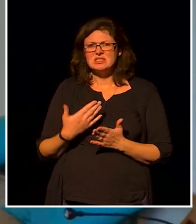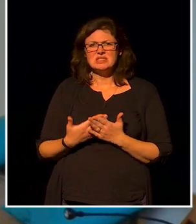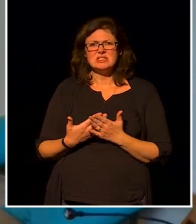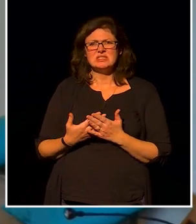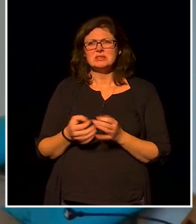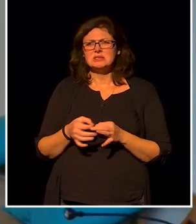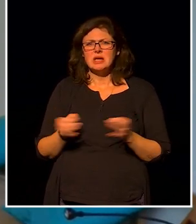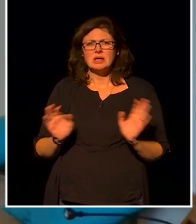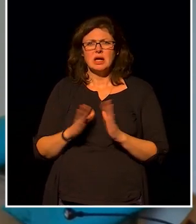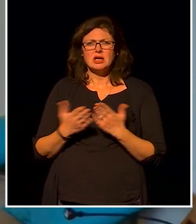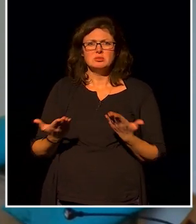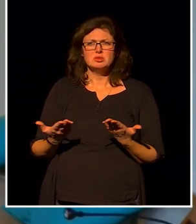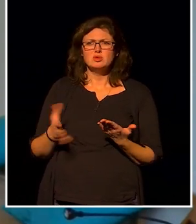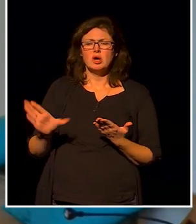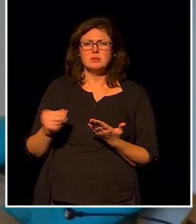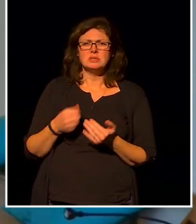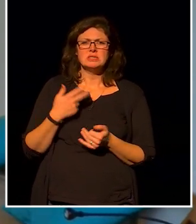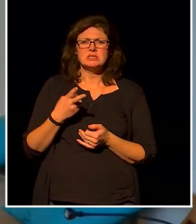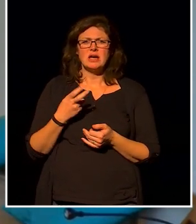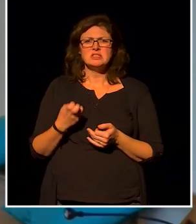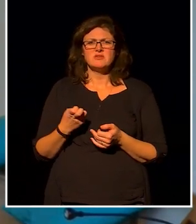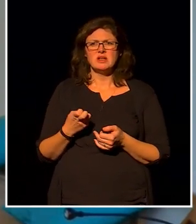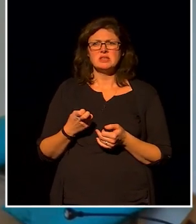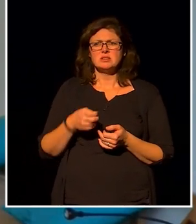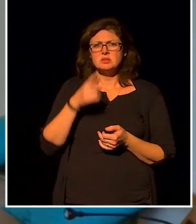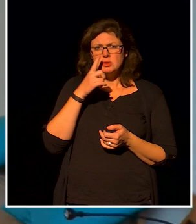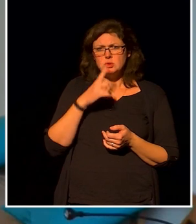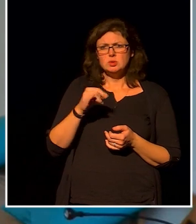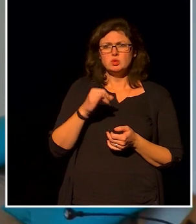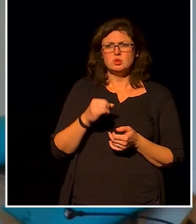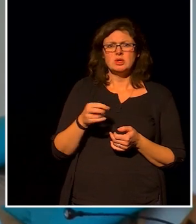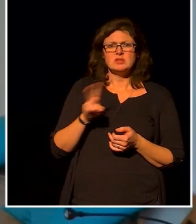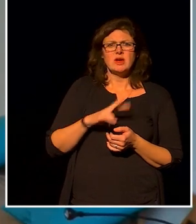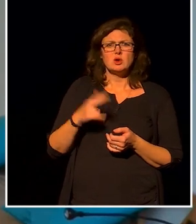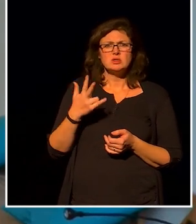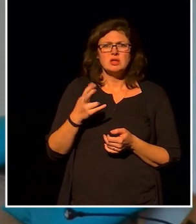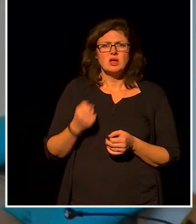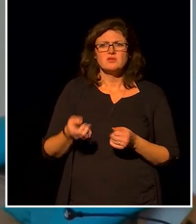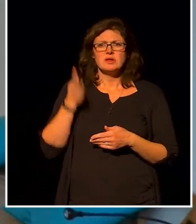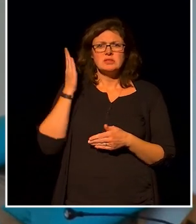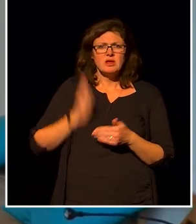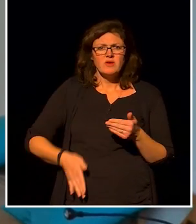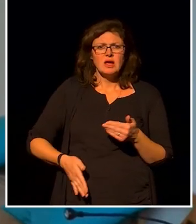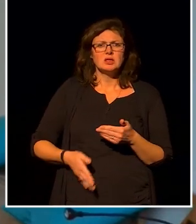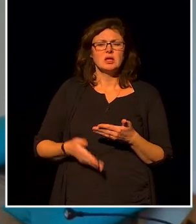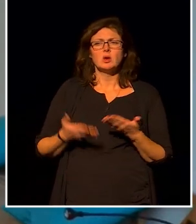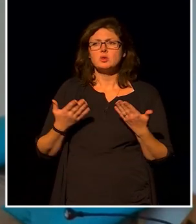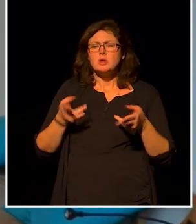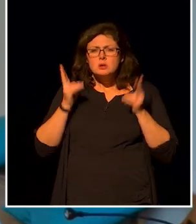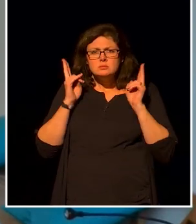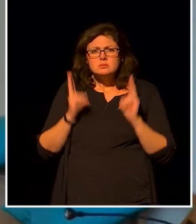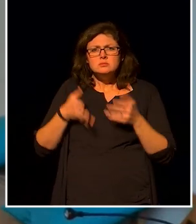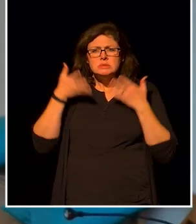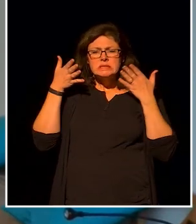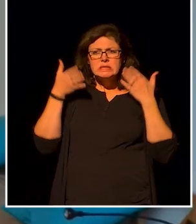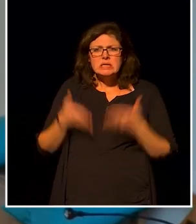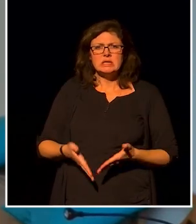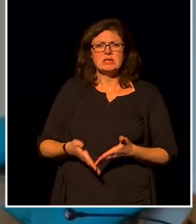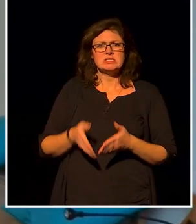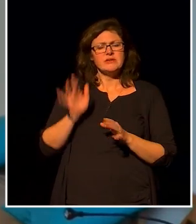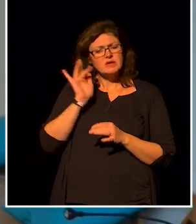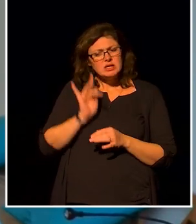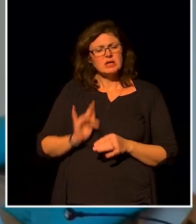mit 23. Juli 2023 zu Ende geht und eine intensive, kritische, auch informative